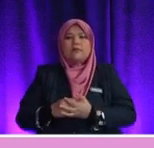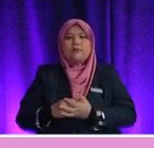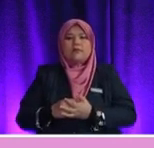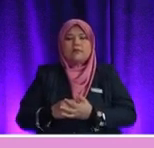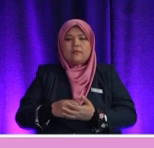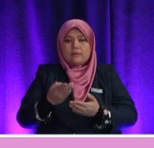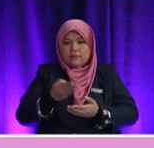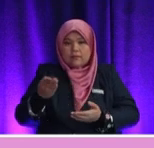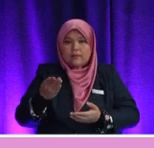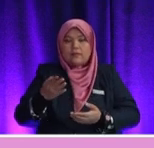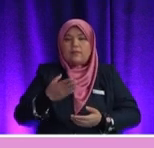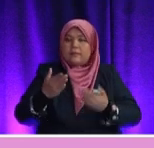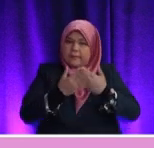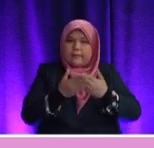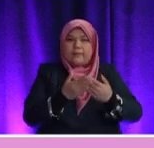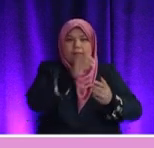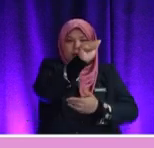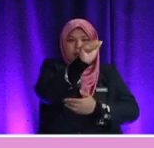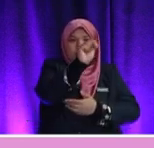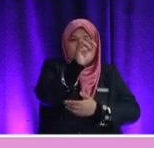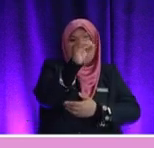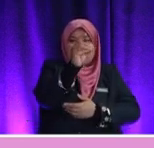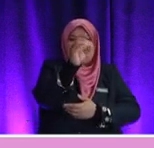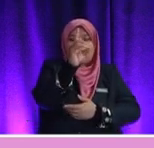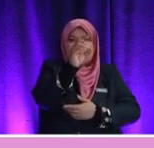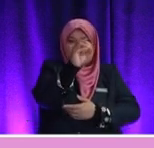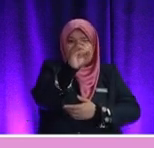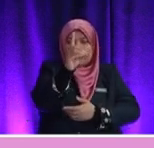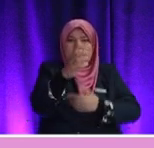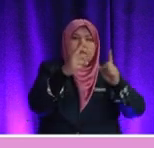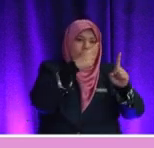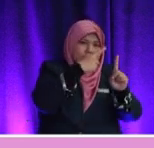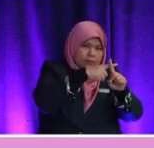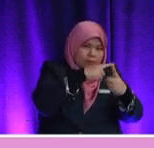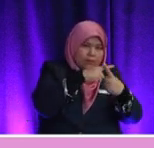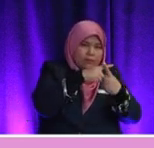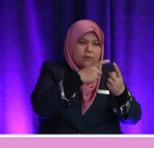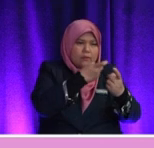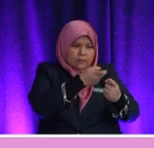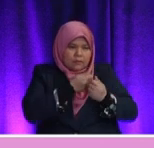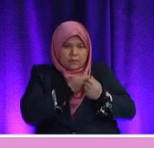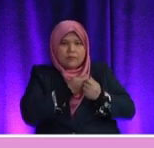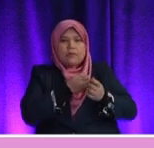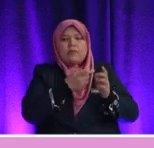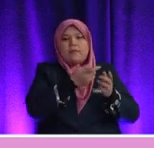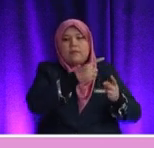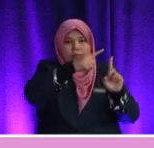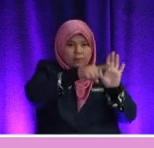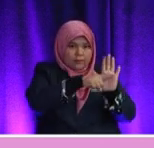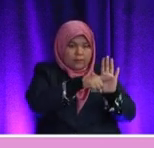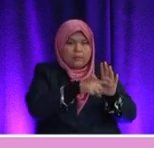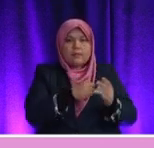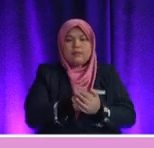waqingah adalah Enno adalah Terminal positif dia akan menarik ion negatif Oke so Ayo